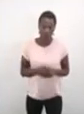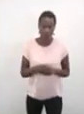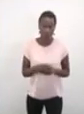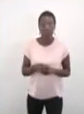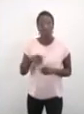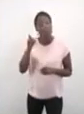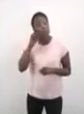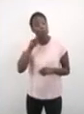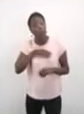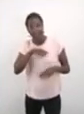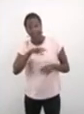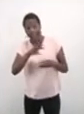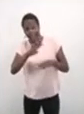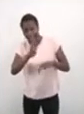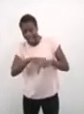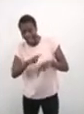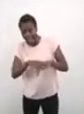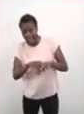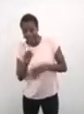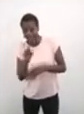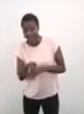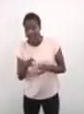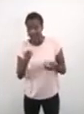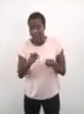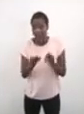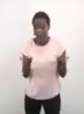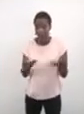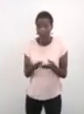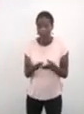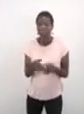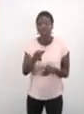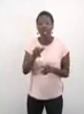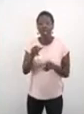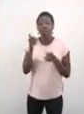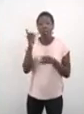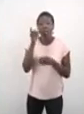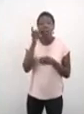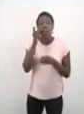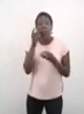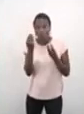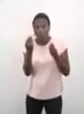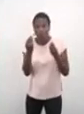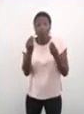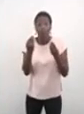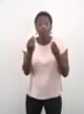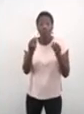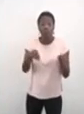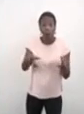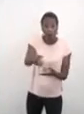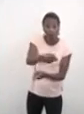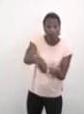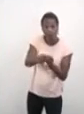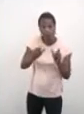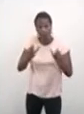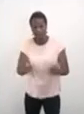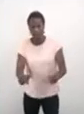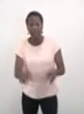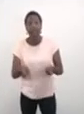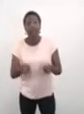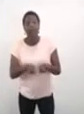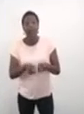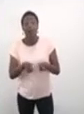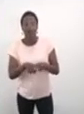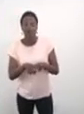quartier est dû au fait qu'il y a de la toxicomanie de rue et qu'il n'y a aucun accompagnement de la dictologie et du soin.